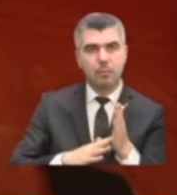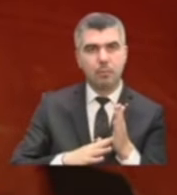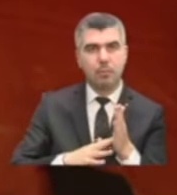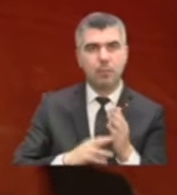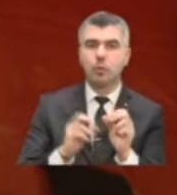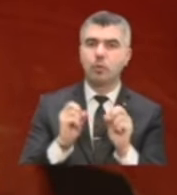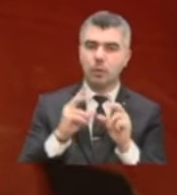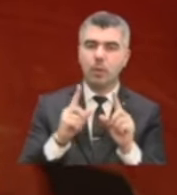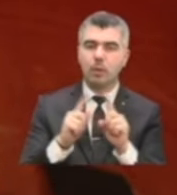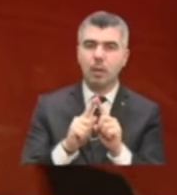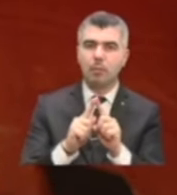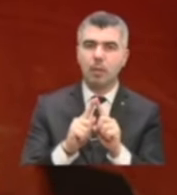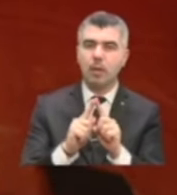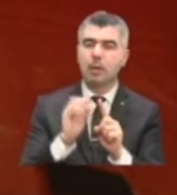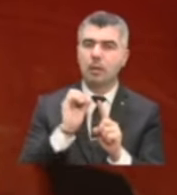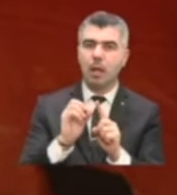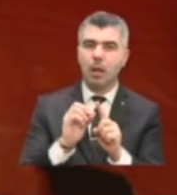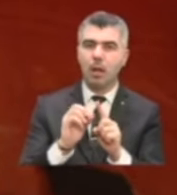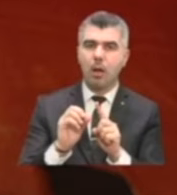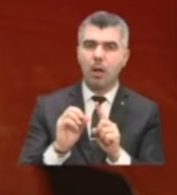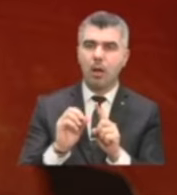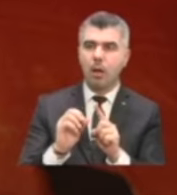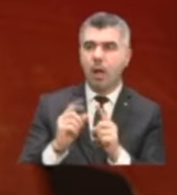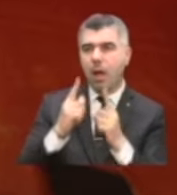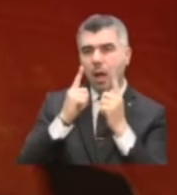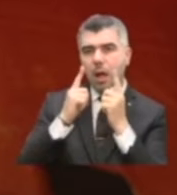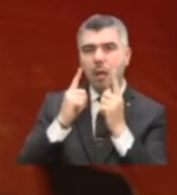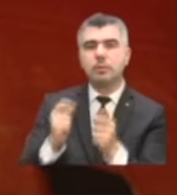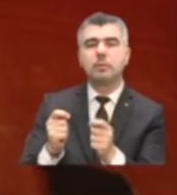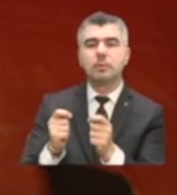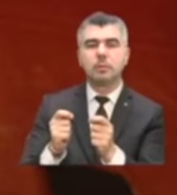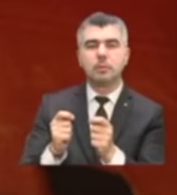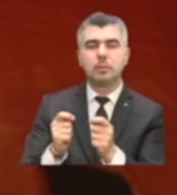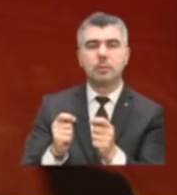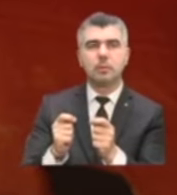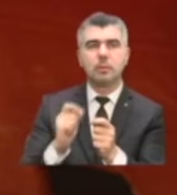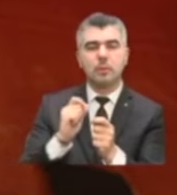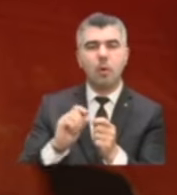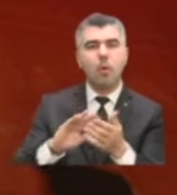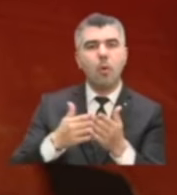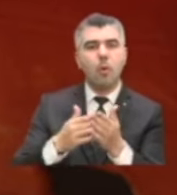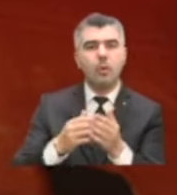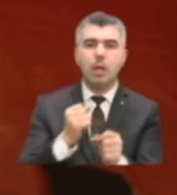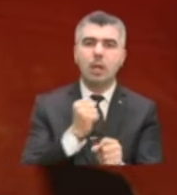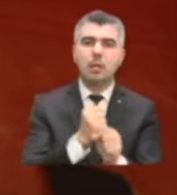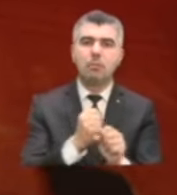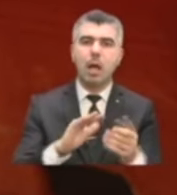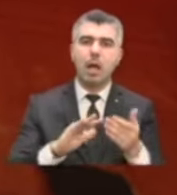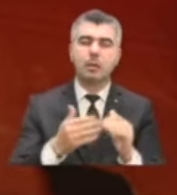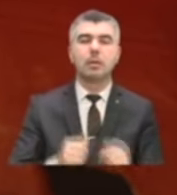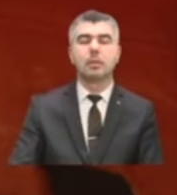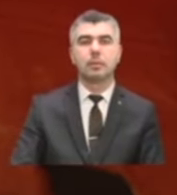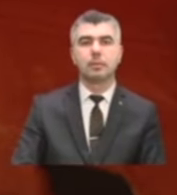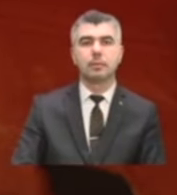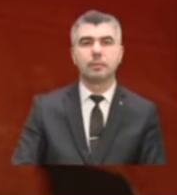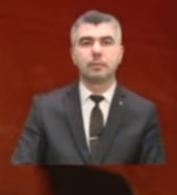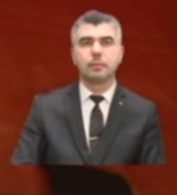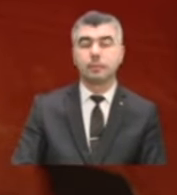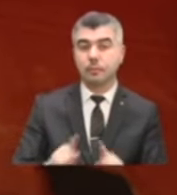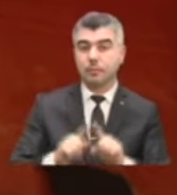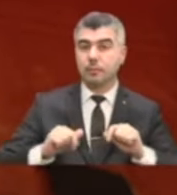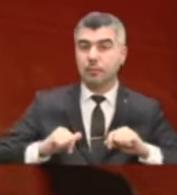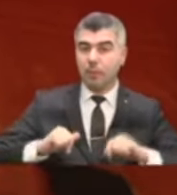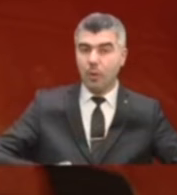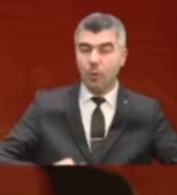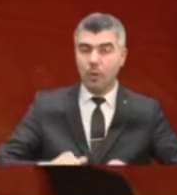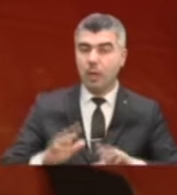الحق في الاختيار حتى المنشورة أو ما يطور في الإنترنت. في هذا الإطار الوزارة دارت مجموعة